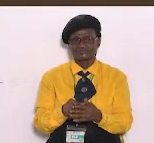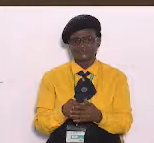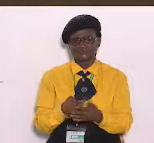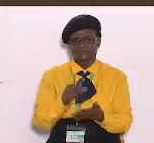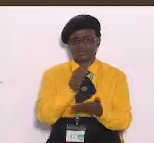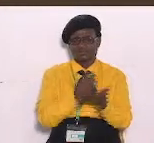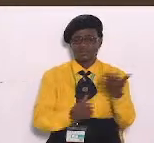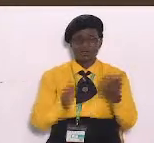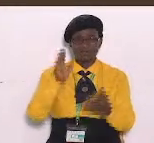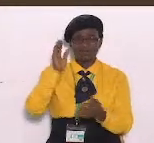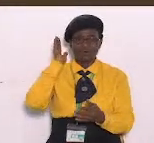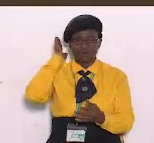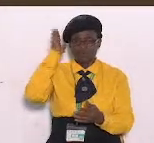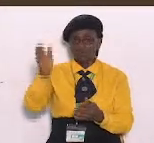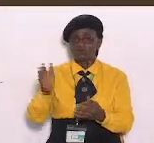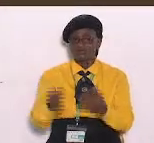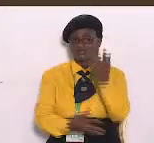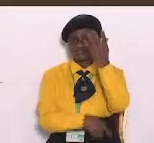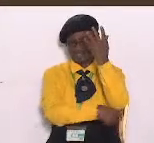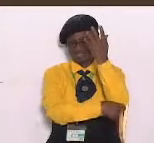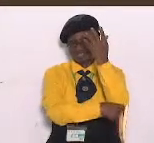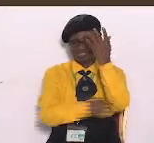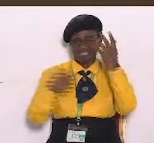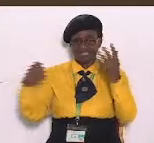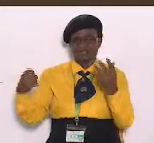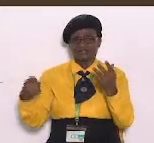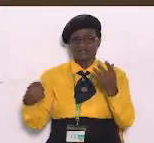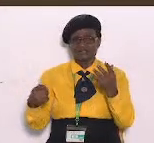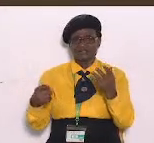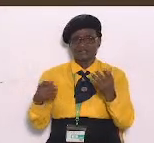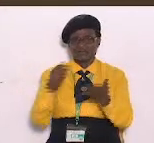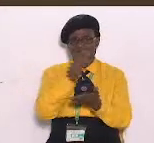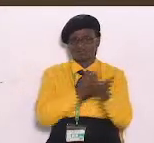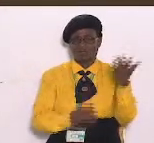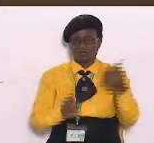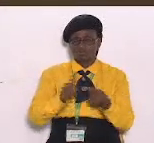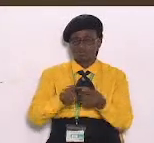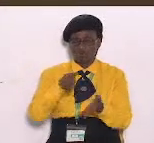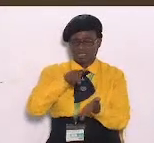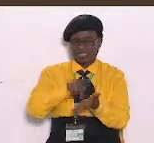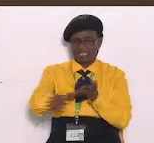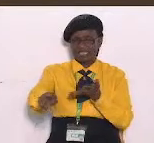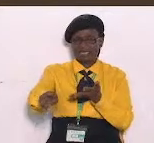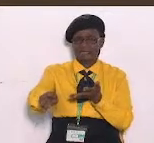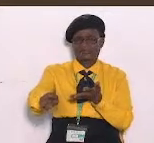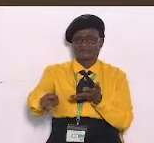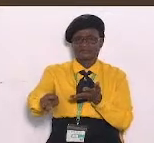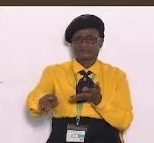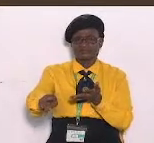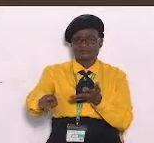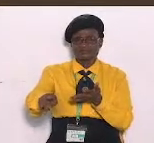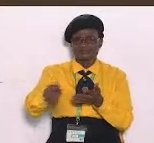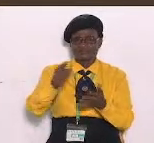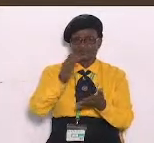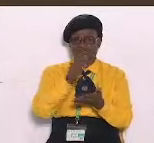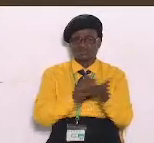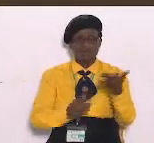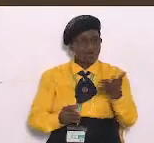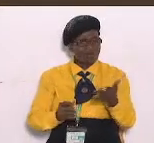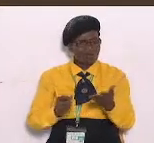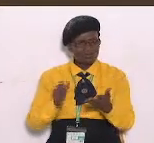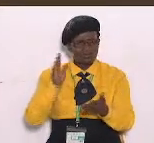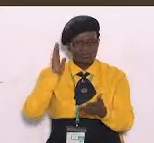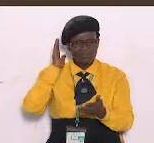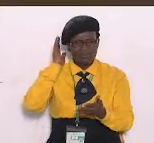incroyable il y a d'autres qui iront voler d'autres qui tueront qui vont